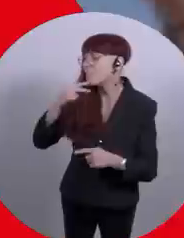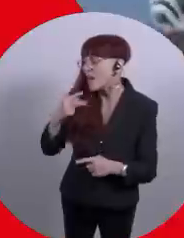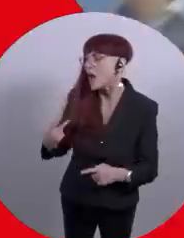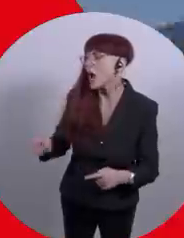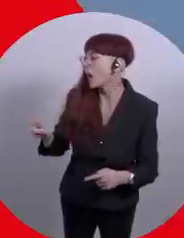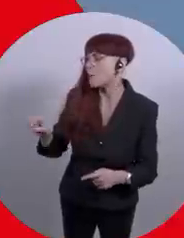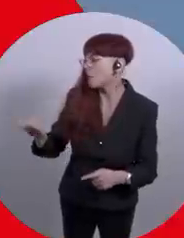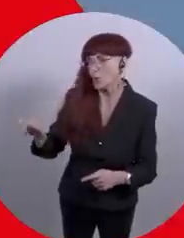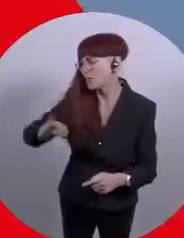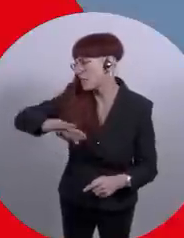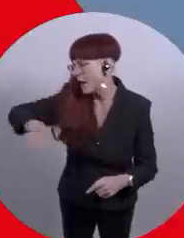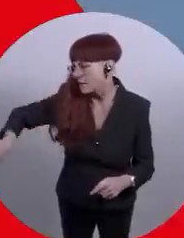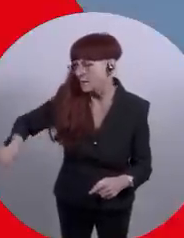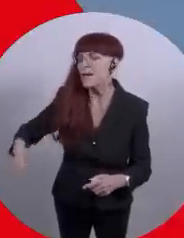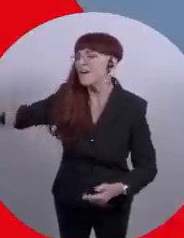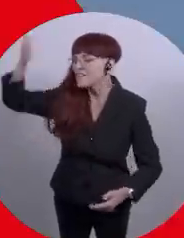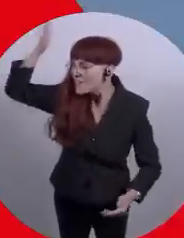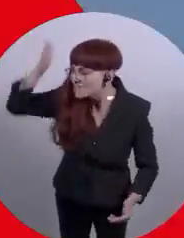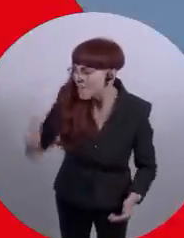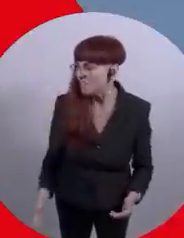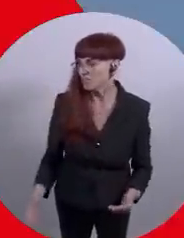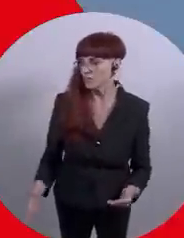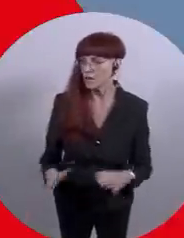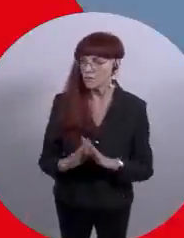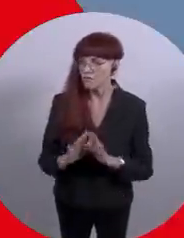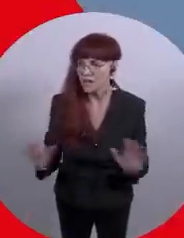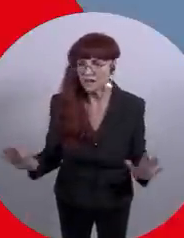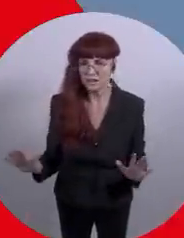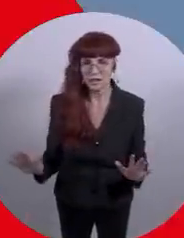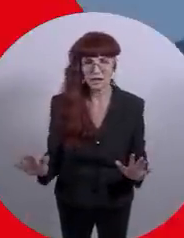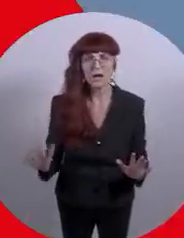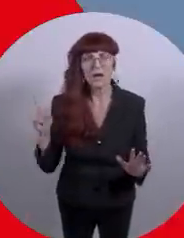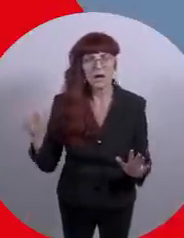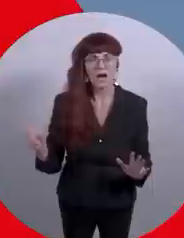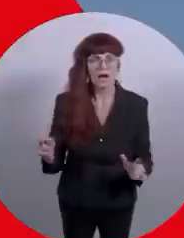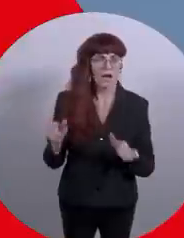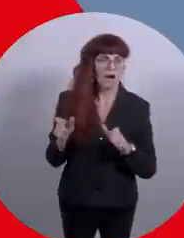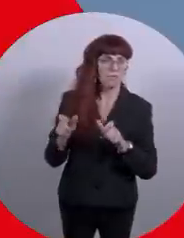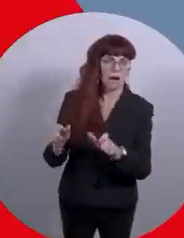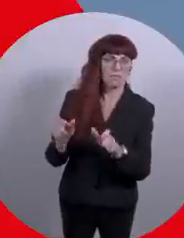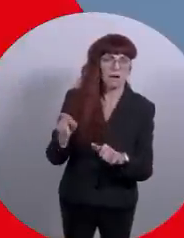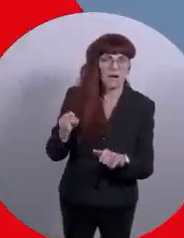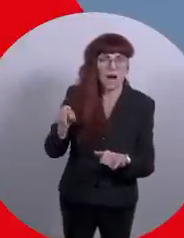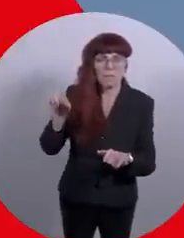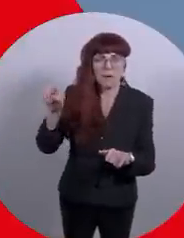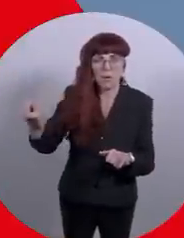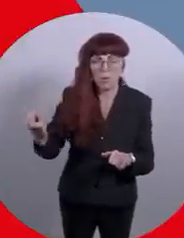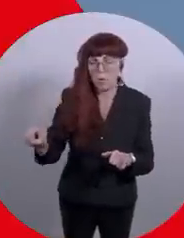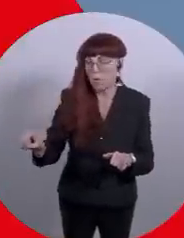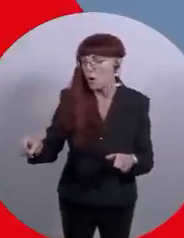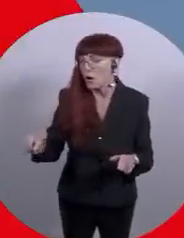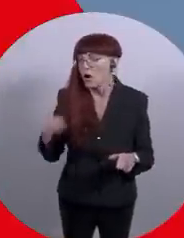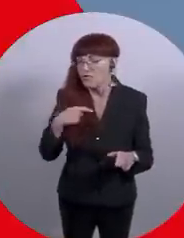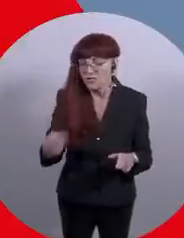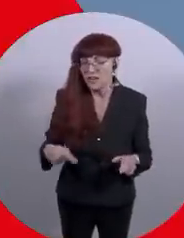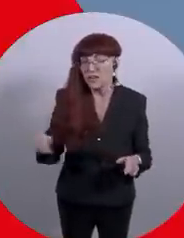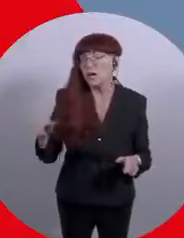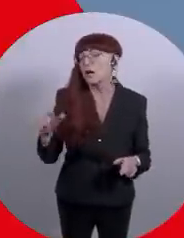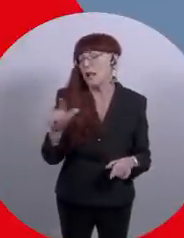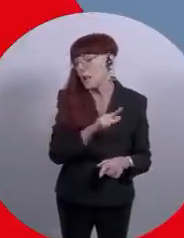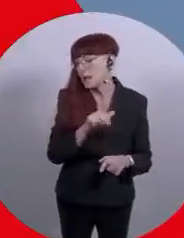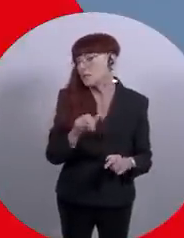im Parlament verhindern so kann man aber verhindern dass wir nach links und noch rechts ausbluten und mit der